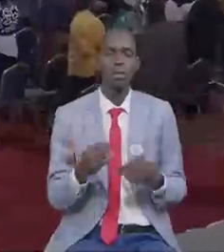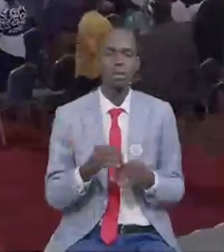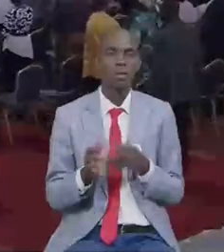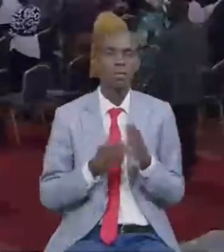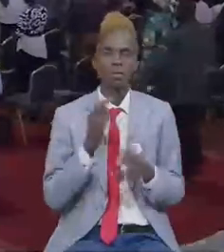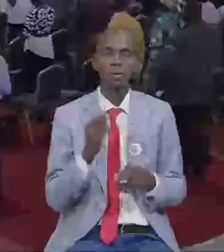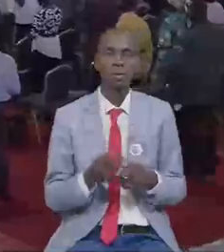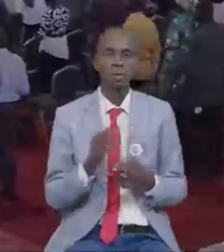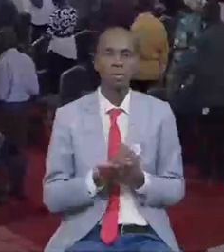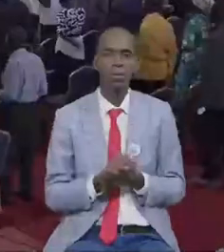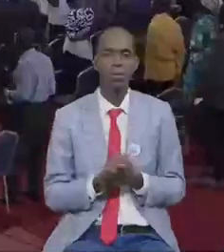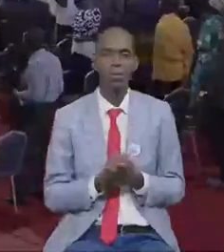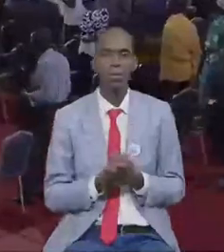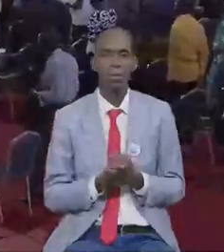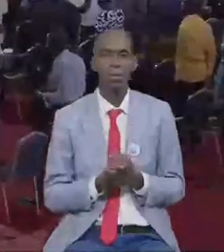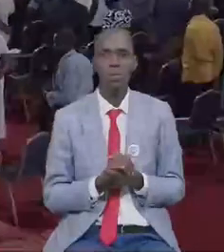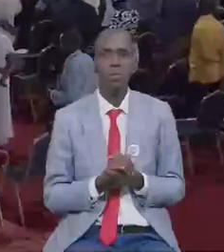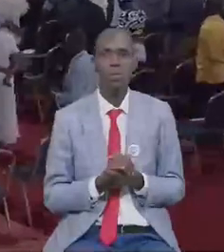Toute grâce activée.